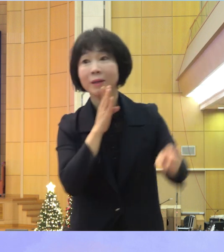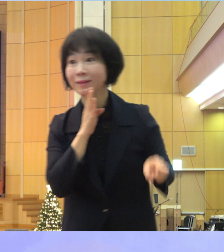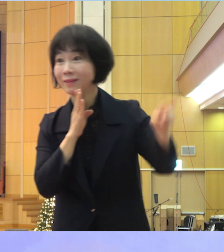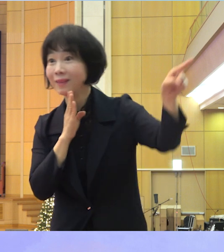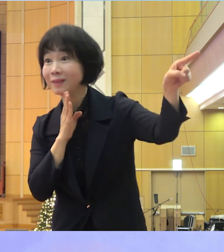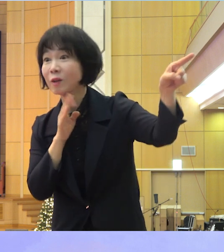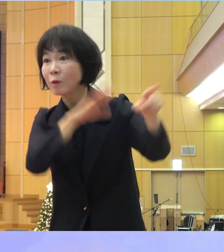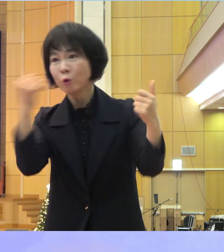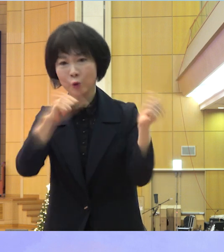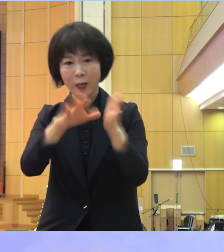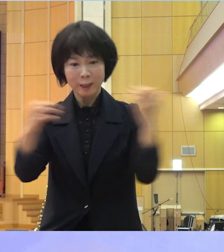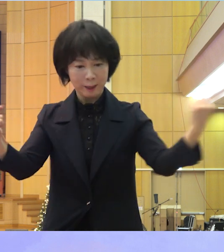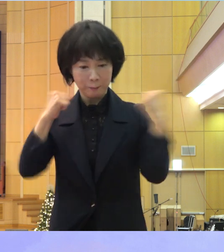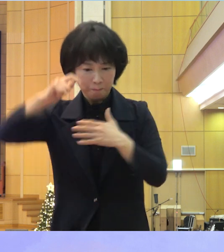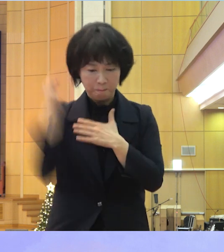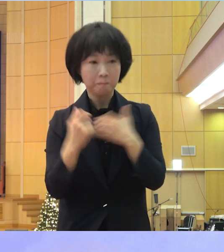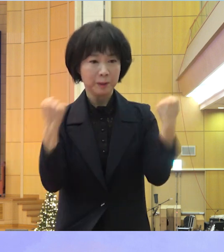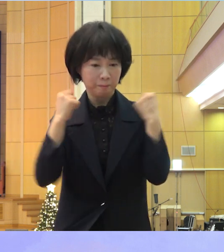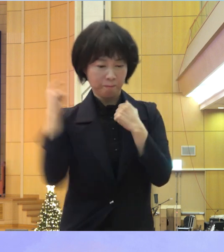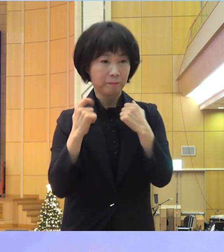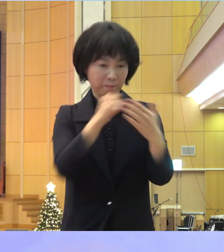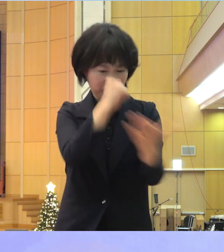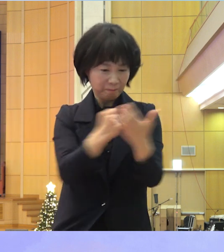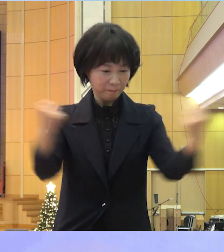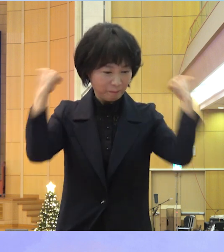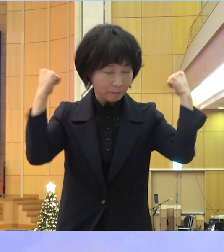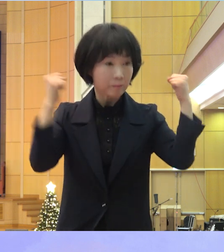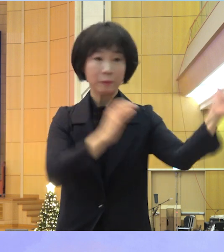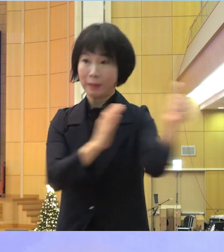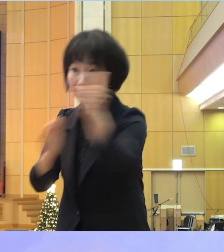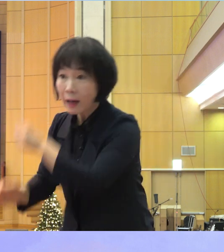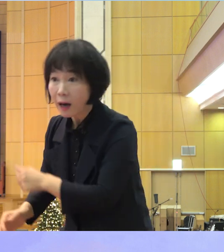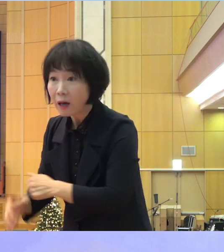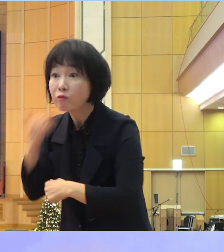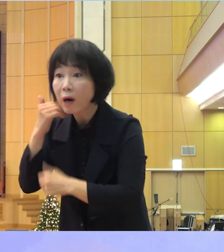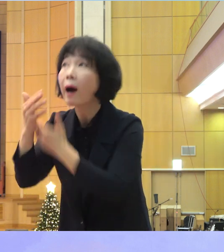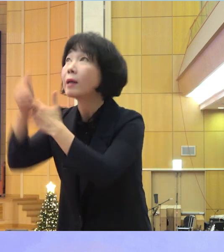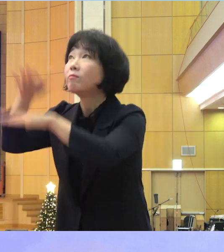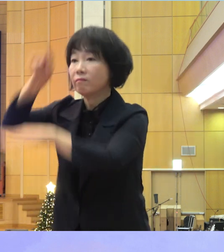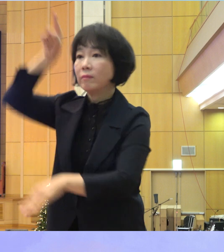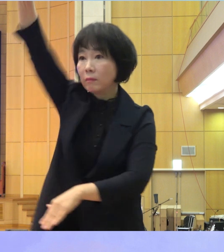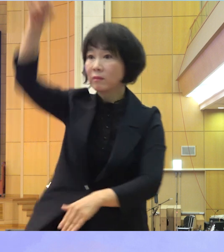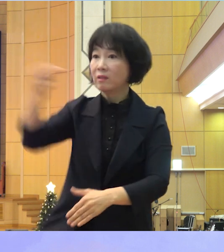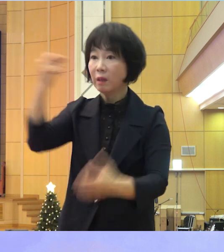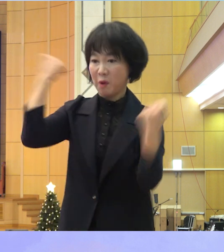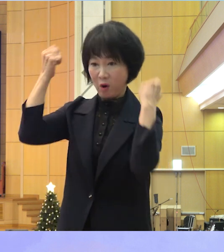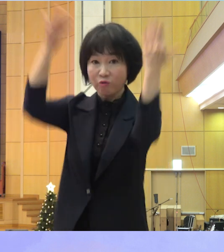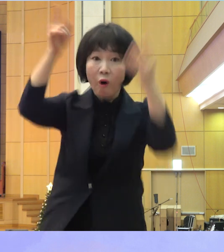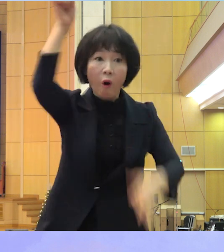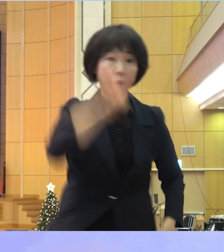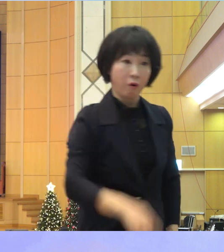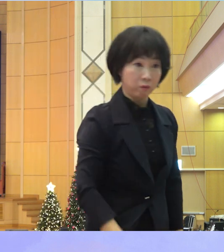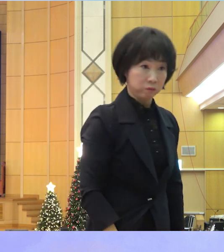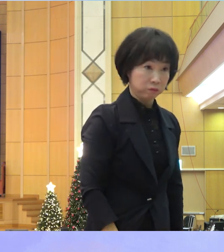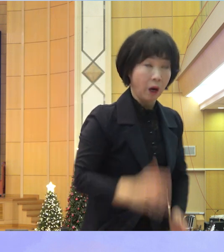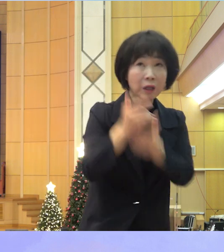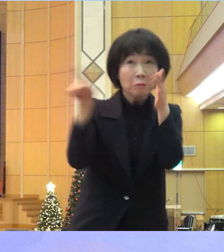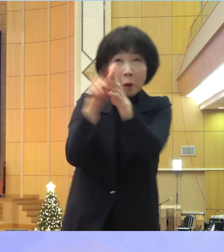권사님들 이제 주님 나라 갈 때까지 갈 때가 많지 않잖아요, 그죠? 돌아가실 때 아무